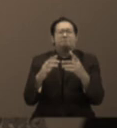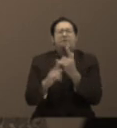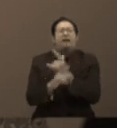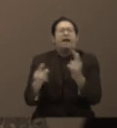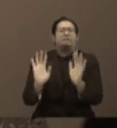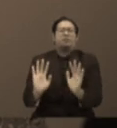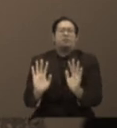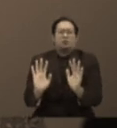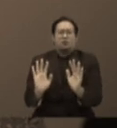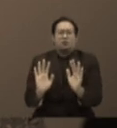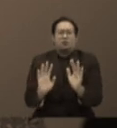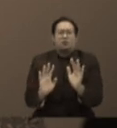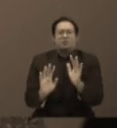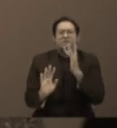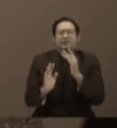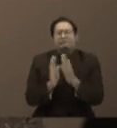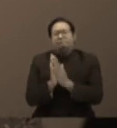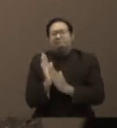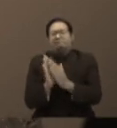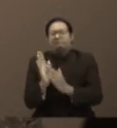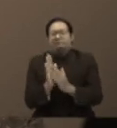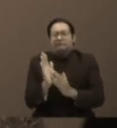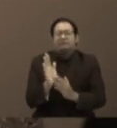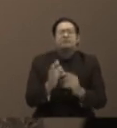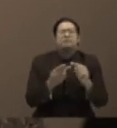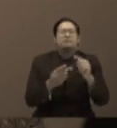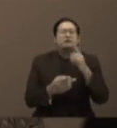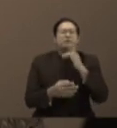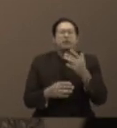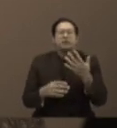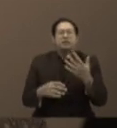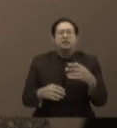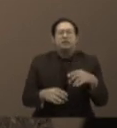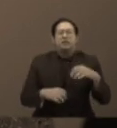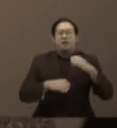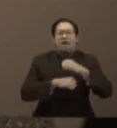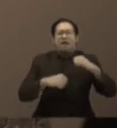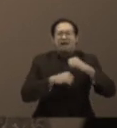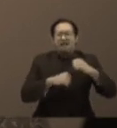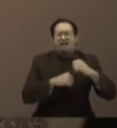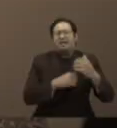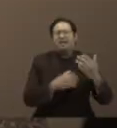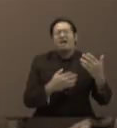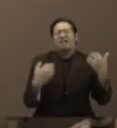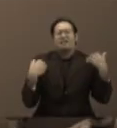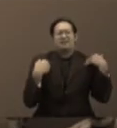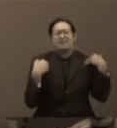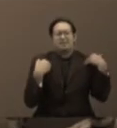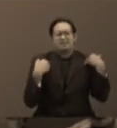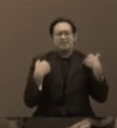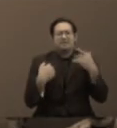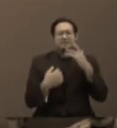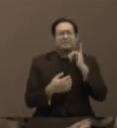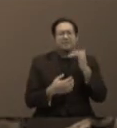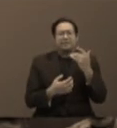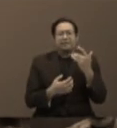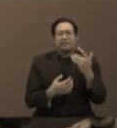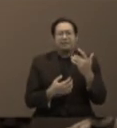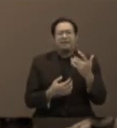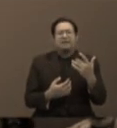bahkan tidak sedikit di kalangan Lori otoritas menilai olahraga difable Hai hanya membebani